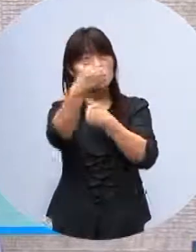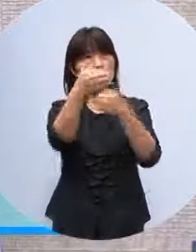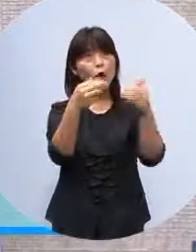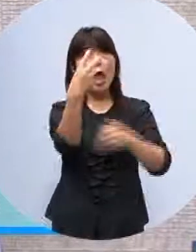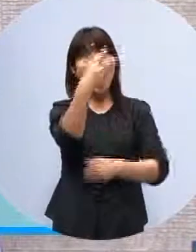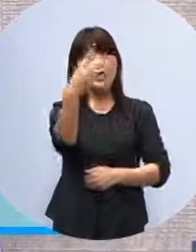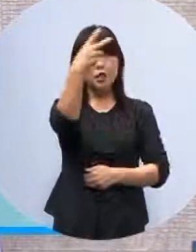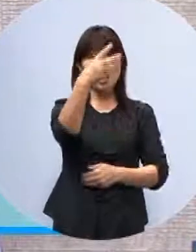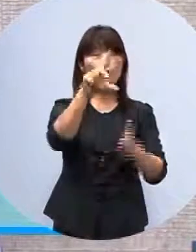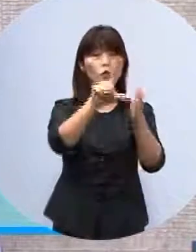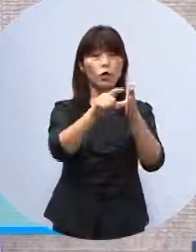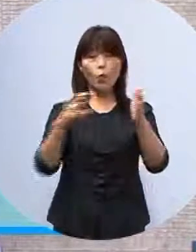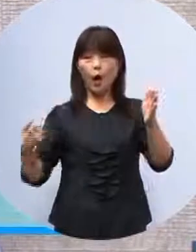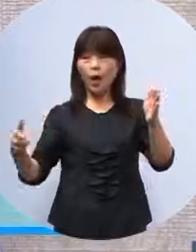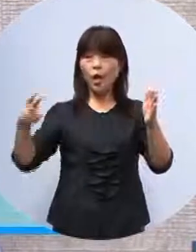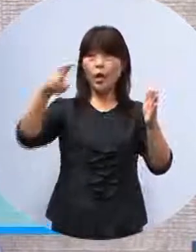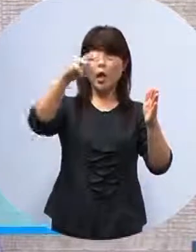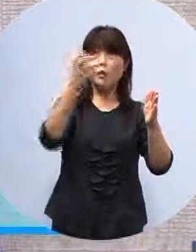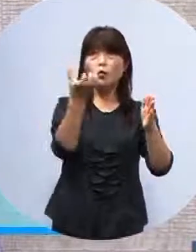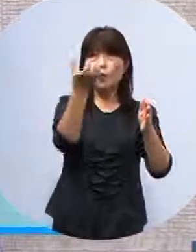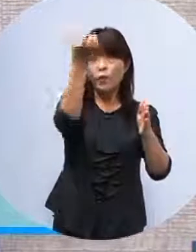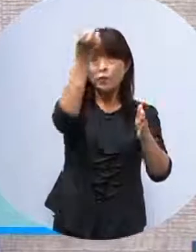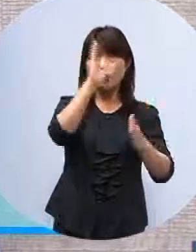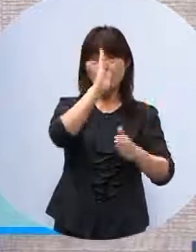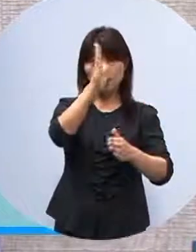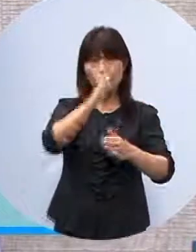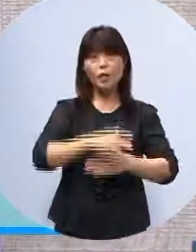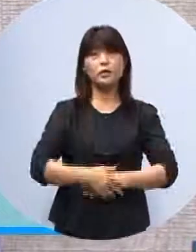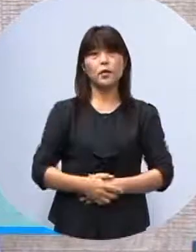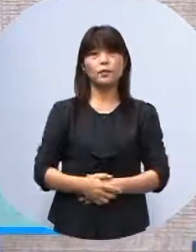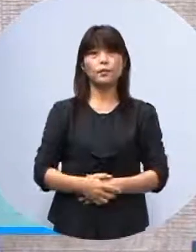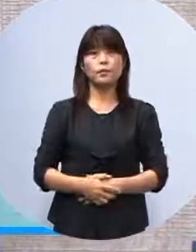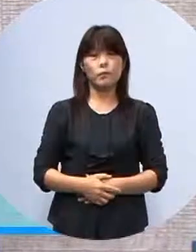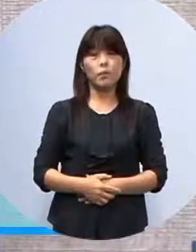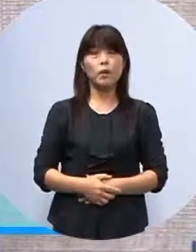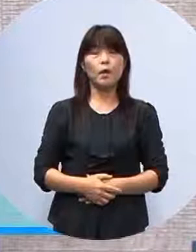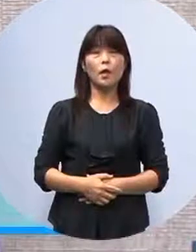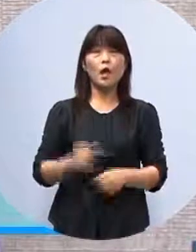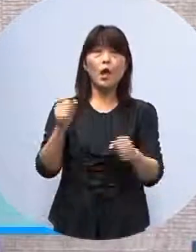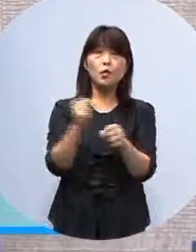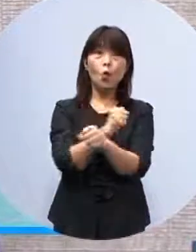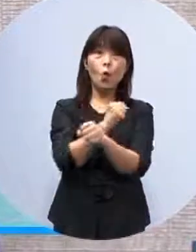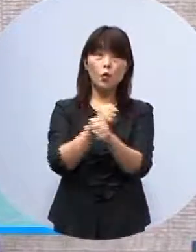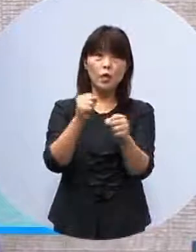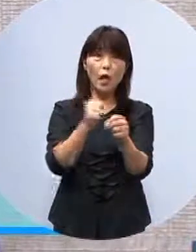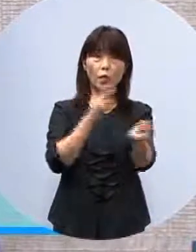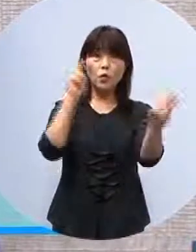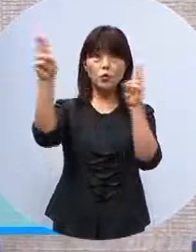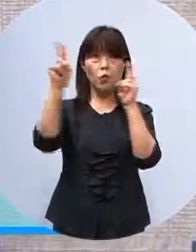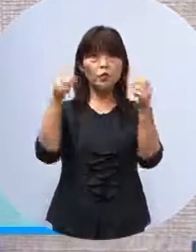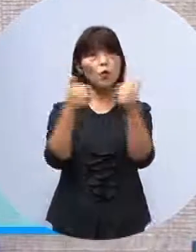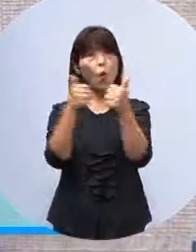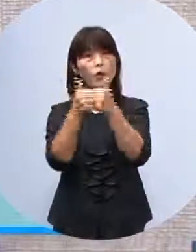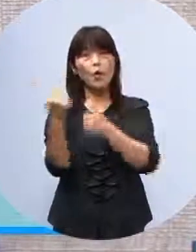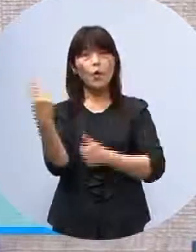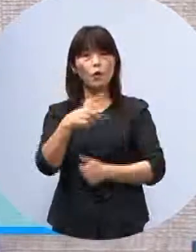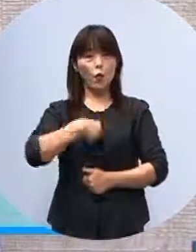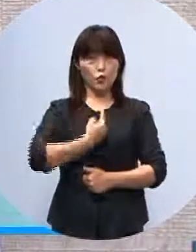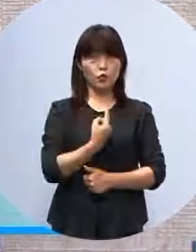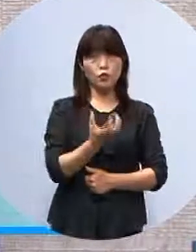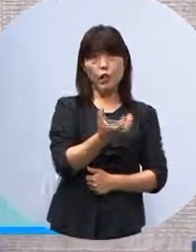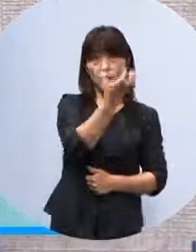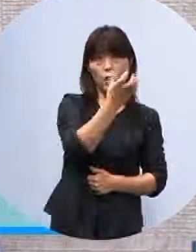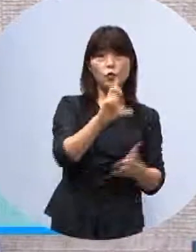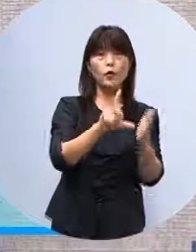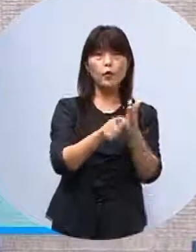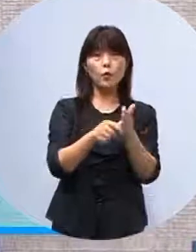階にある場合、階段の上部にも取り付けてください。取り付け業者にご相談されるか、ご自分で取り付ける